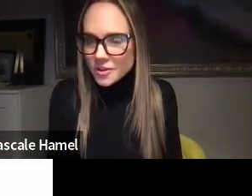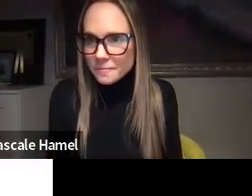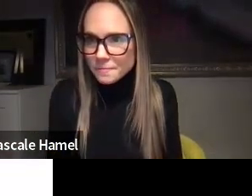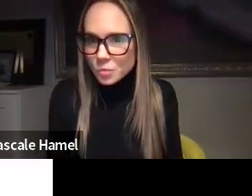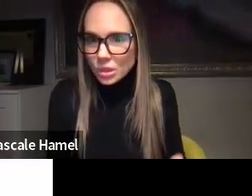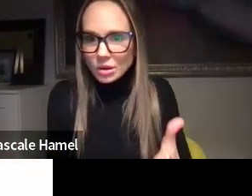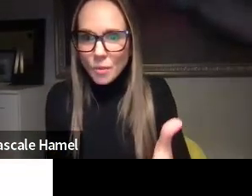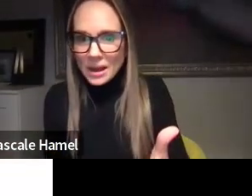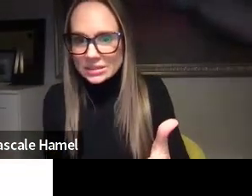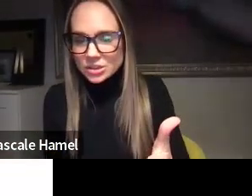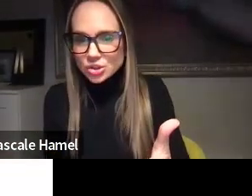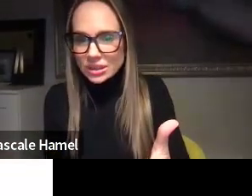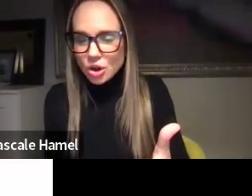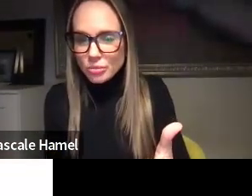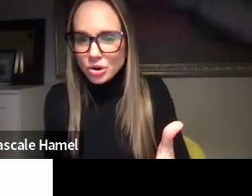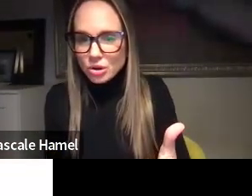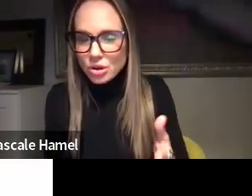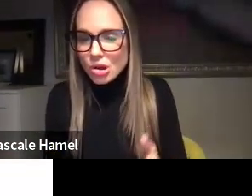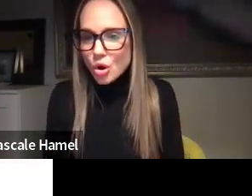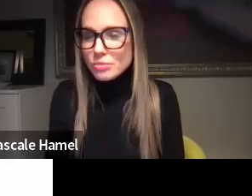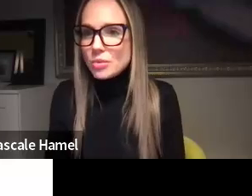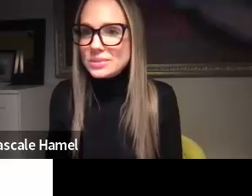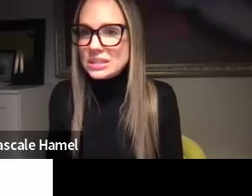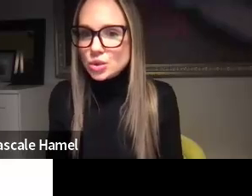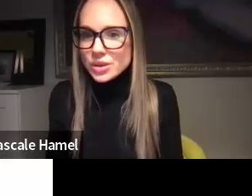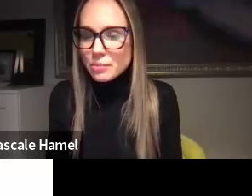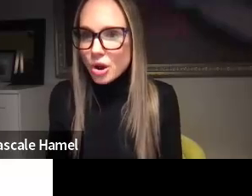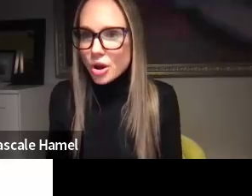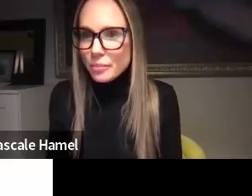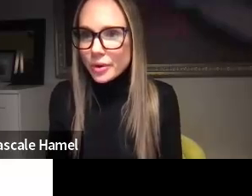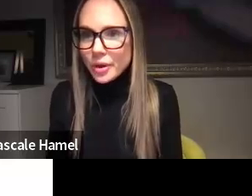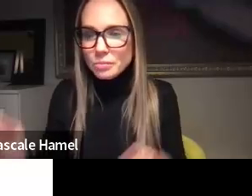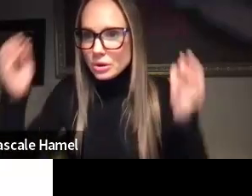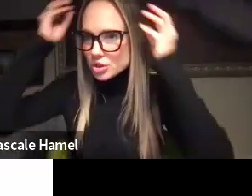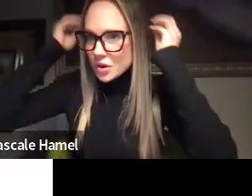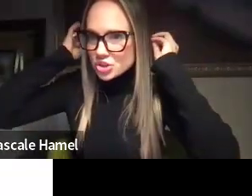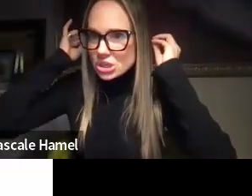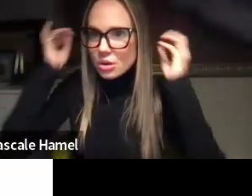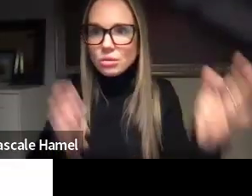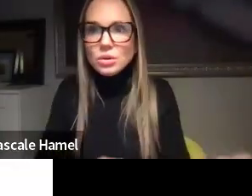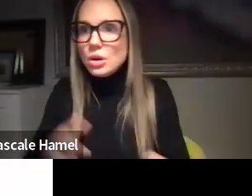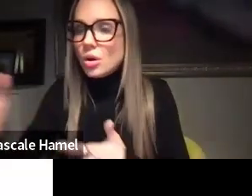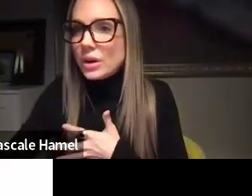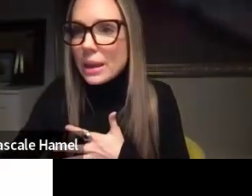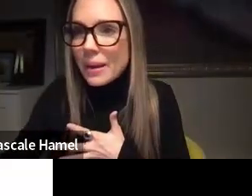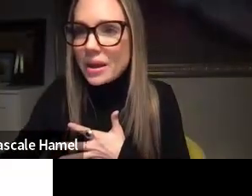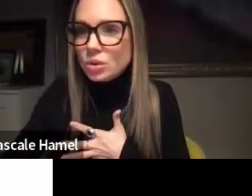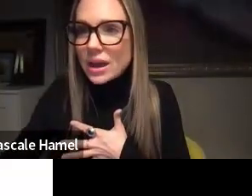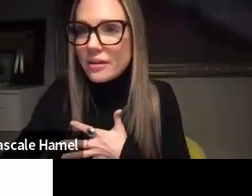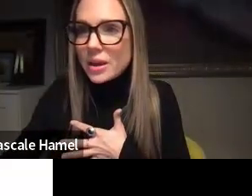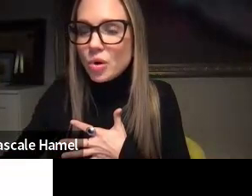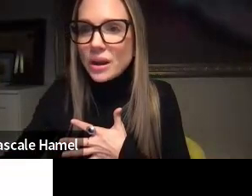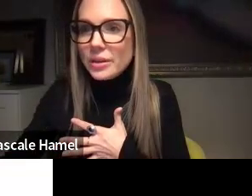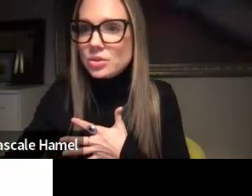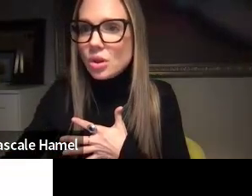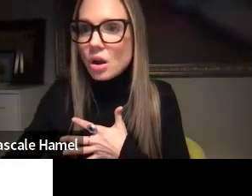simple. On prend cette robe-là, on y met un petit soulier propre, puis on se fait un chignon. On est capable d'aller